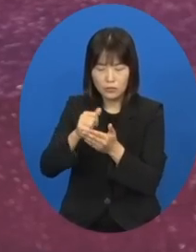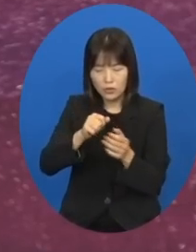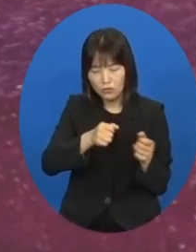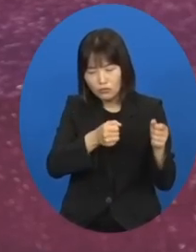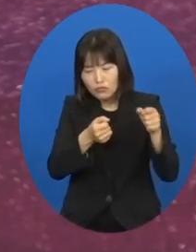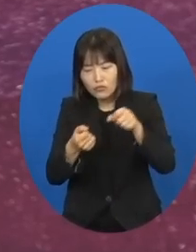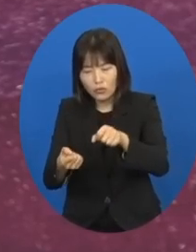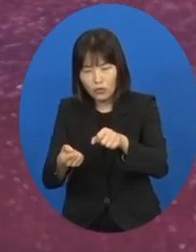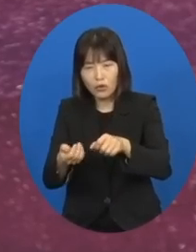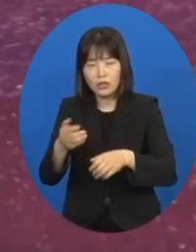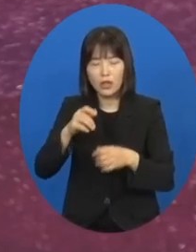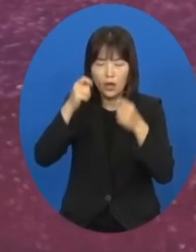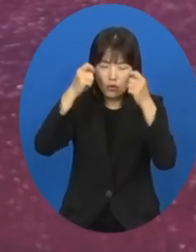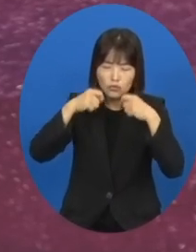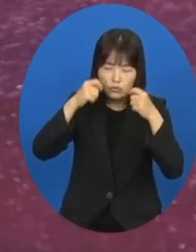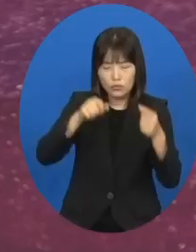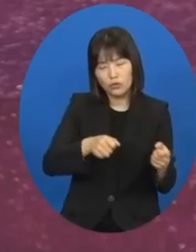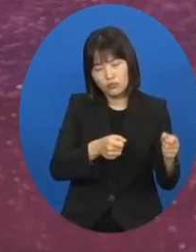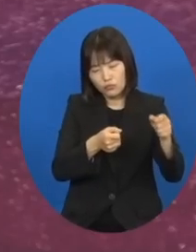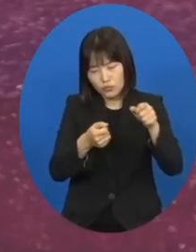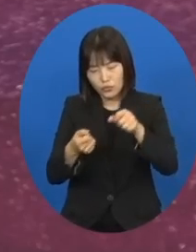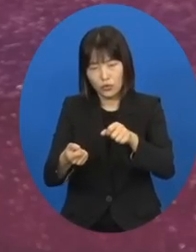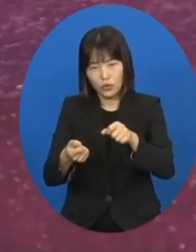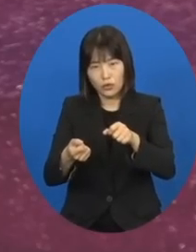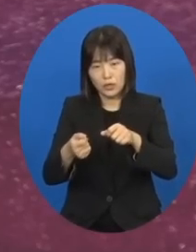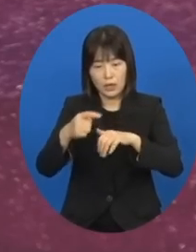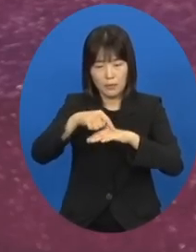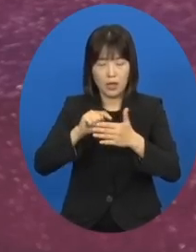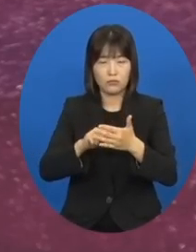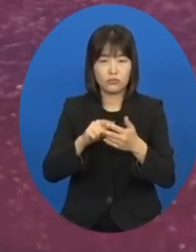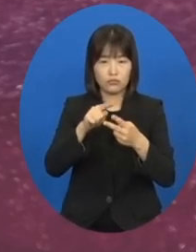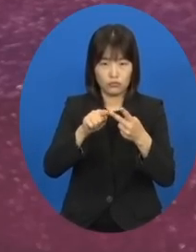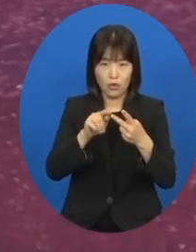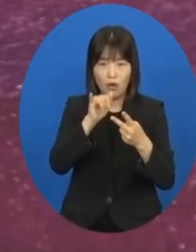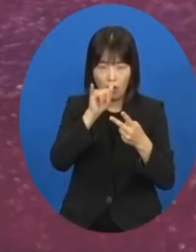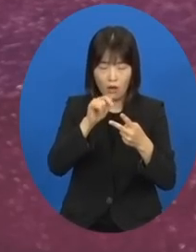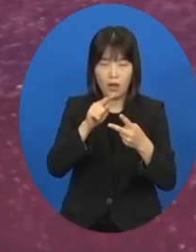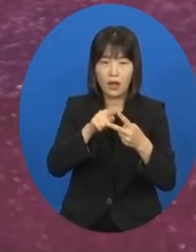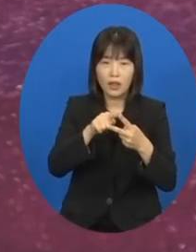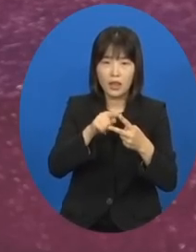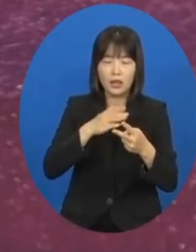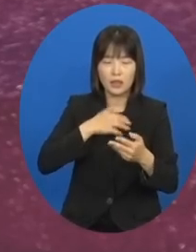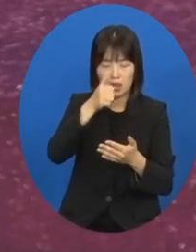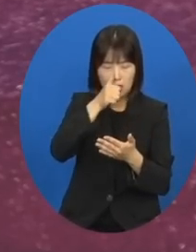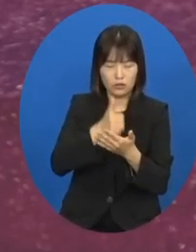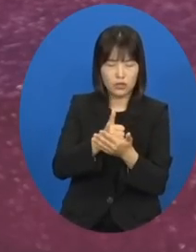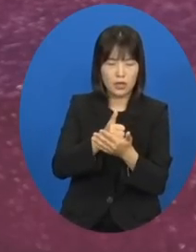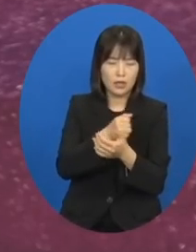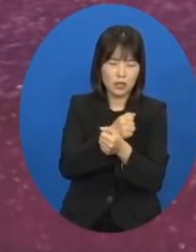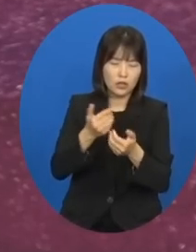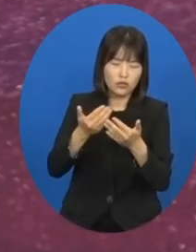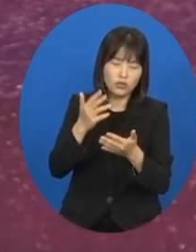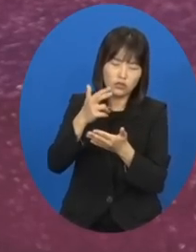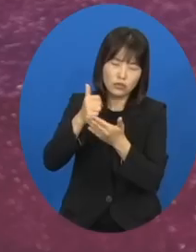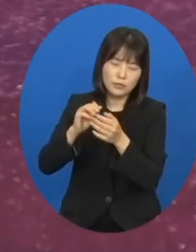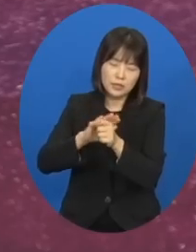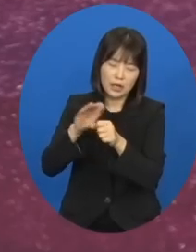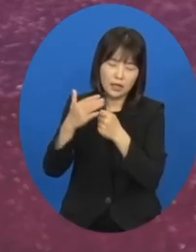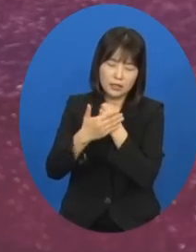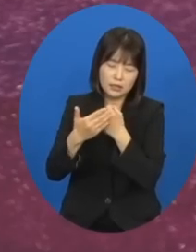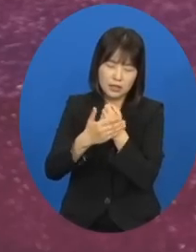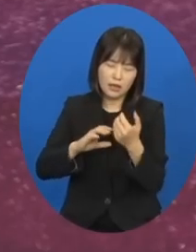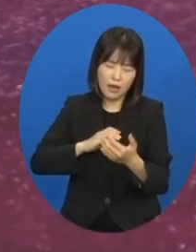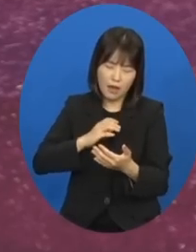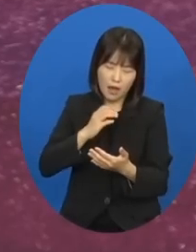근데 울면서 부어요 근데 여기는 두 가지만 마음이 있어요 하나는 나의 죄를 사해 주신 주님의 그 사랑과 은혜 너무